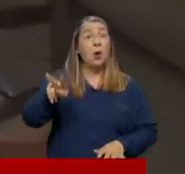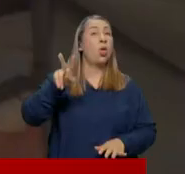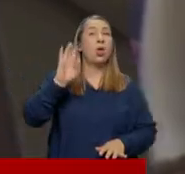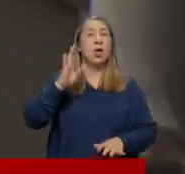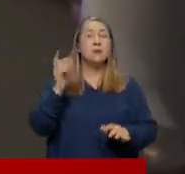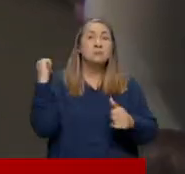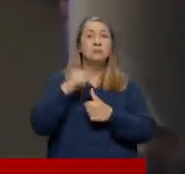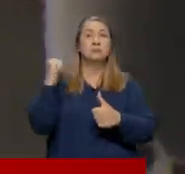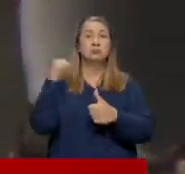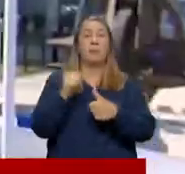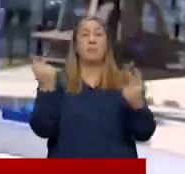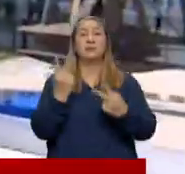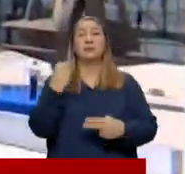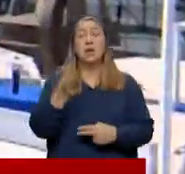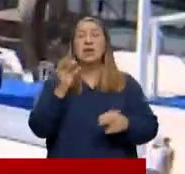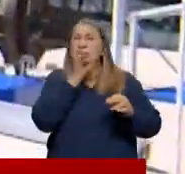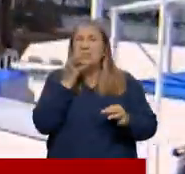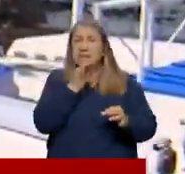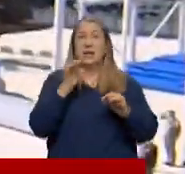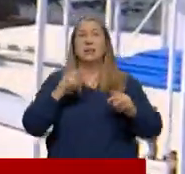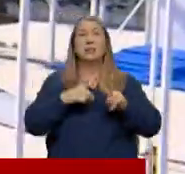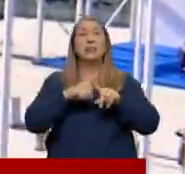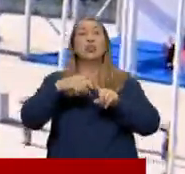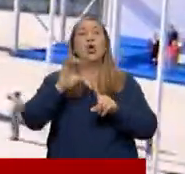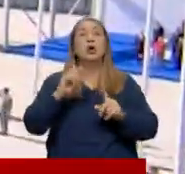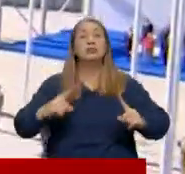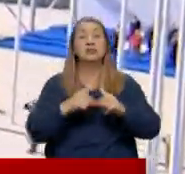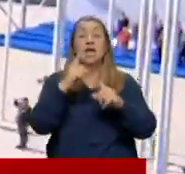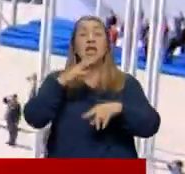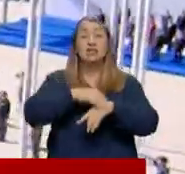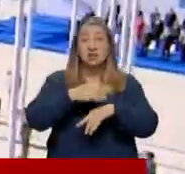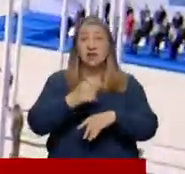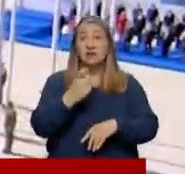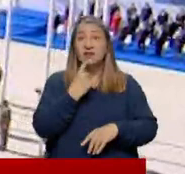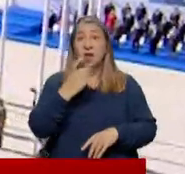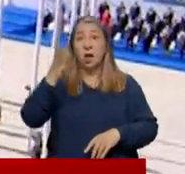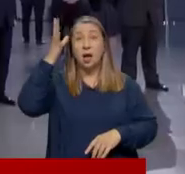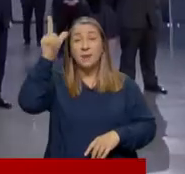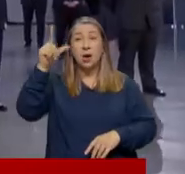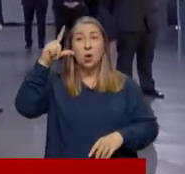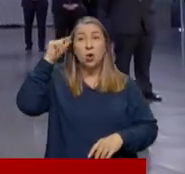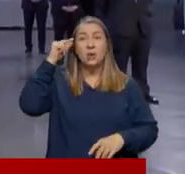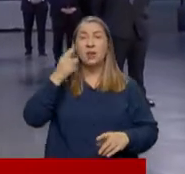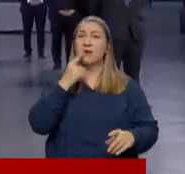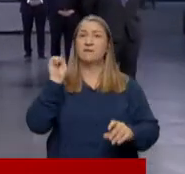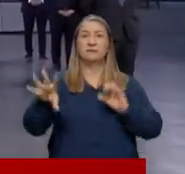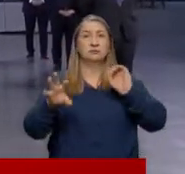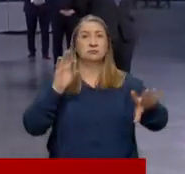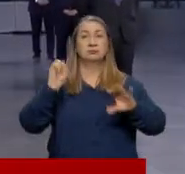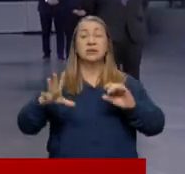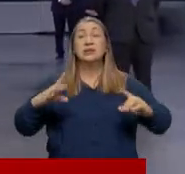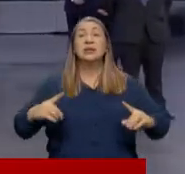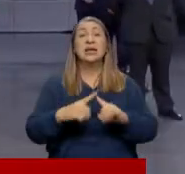birbiri ardına verdi mesajlarını kritik Nato zirvesi öncesi İsveç Finlandiya Amerika ve Yunanistan'a çıkıştı